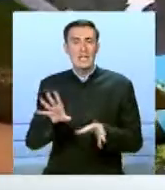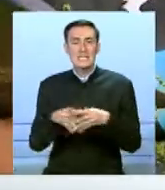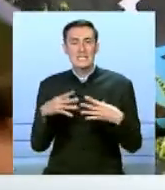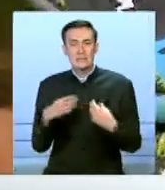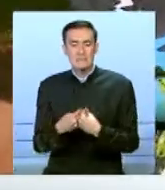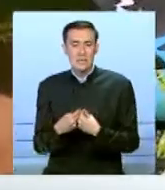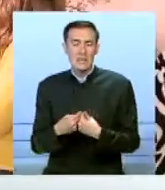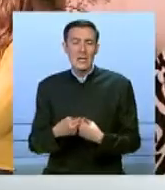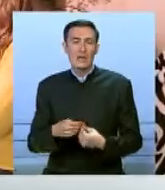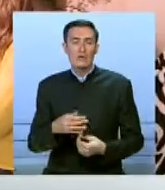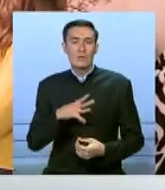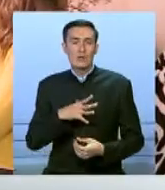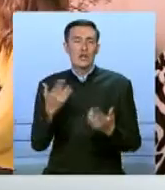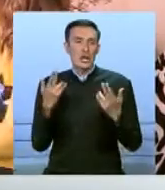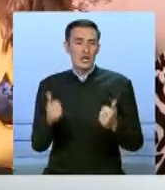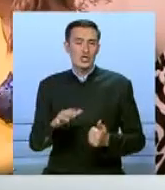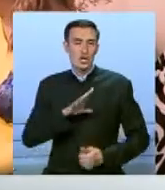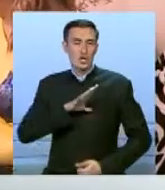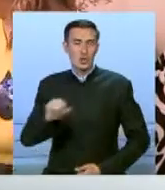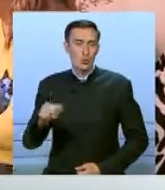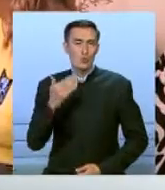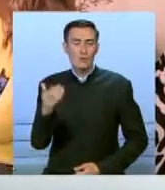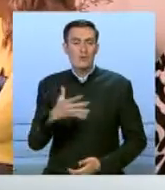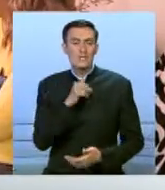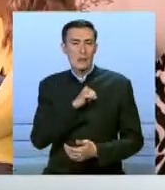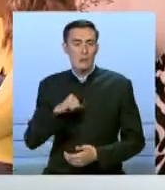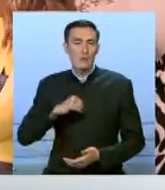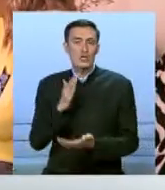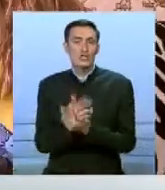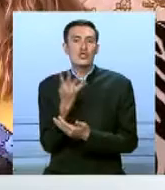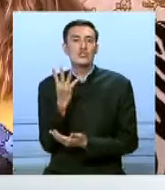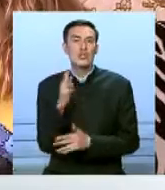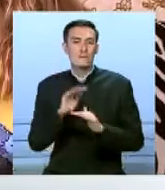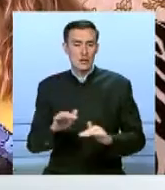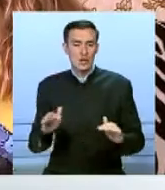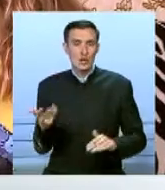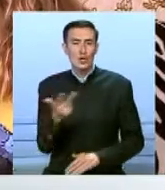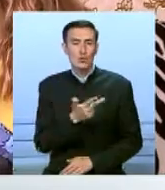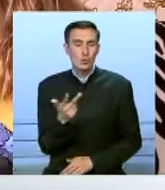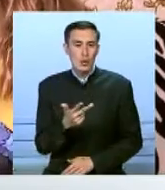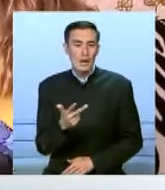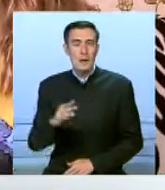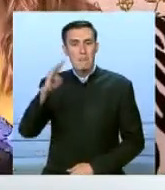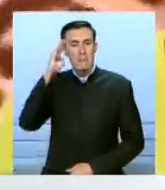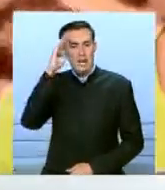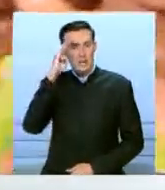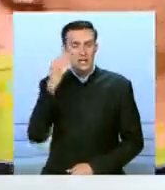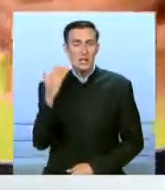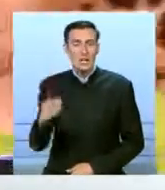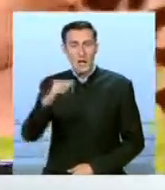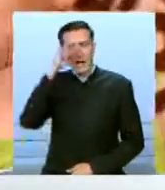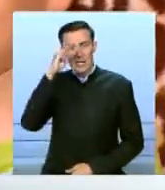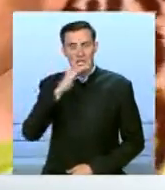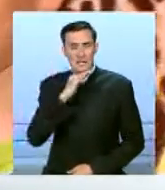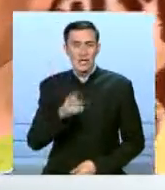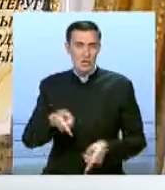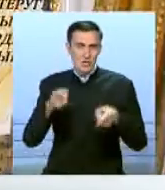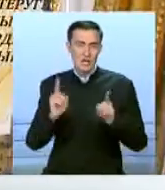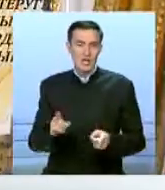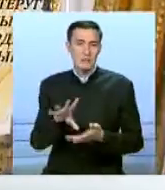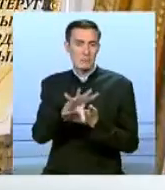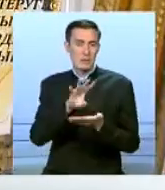своей Серикбек Алпысбеков несомненный герой. У него самого 4 детей. 3 из них – мальчики. Для них отец – пример во